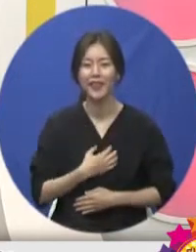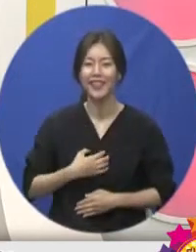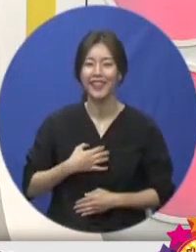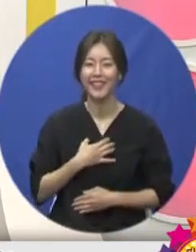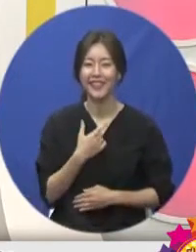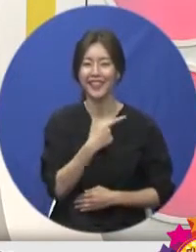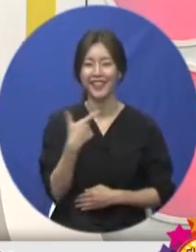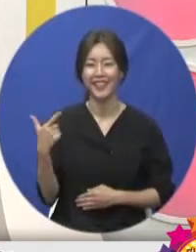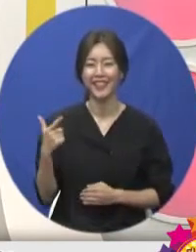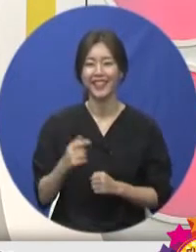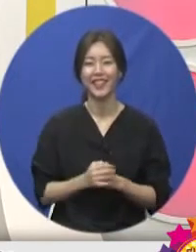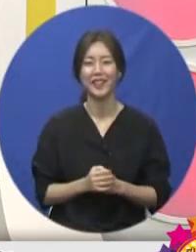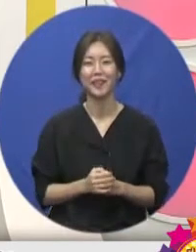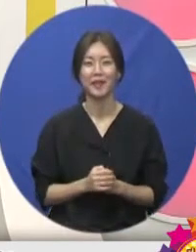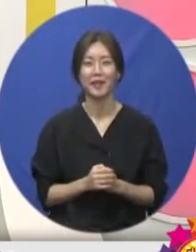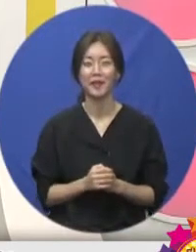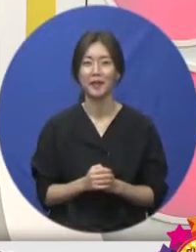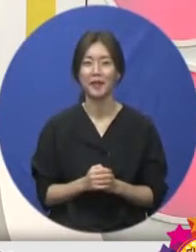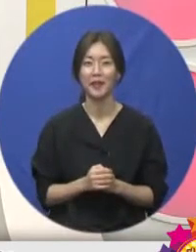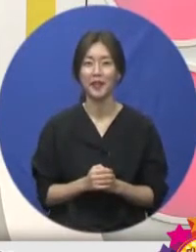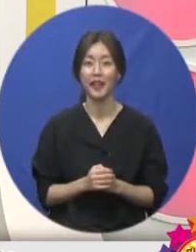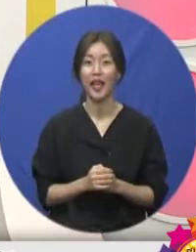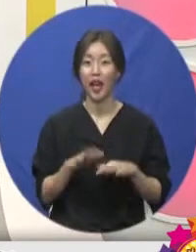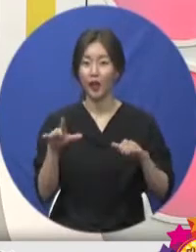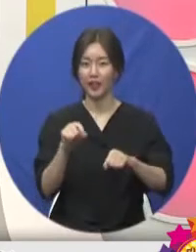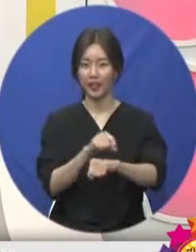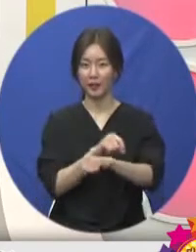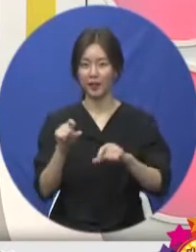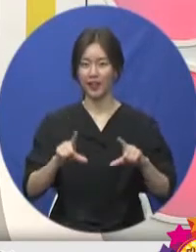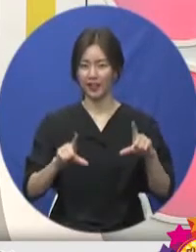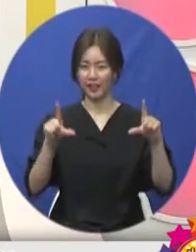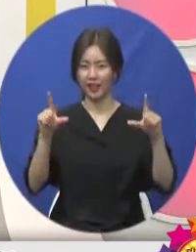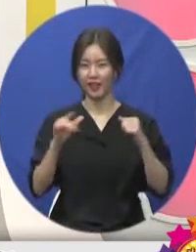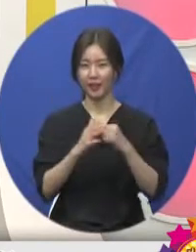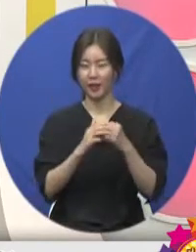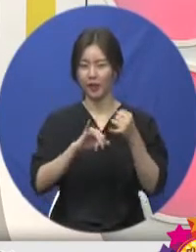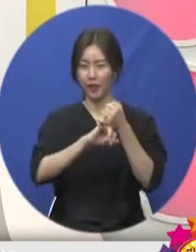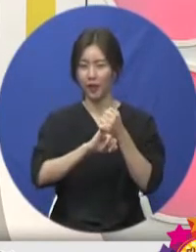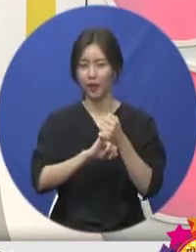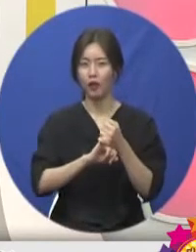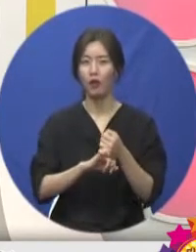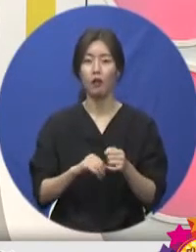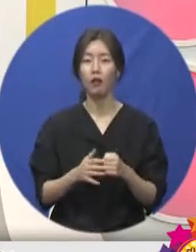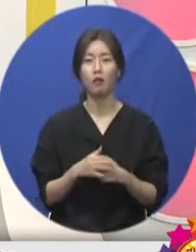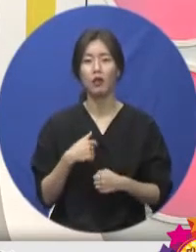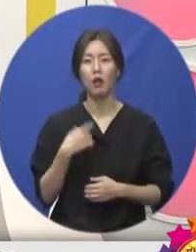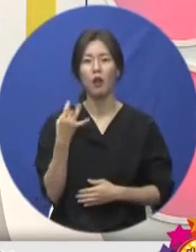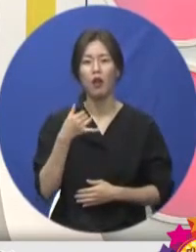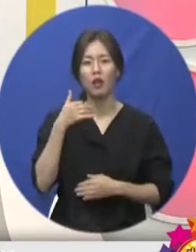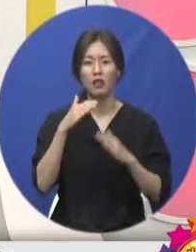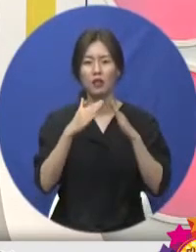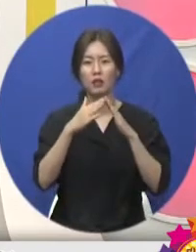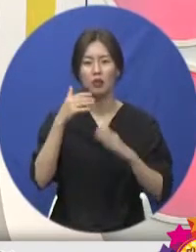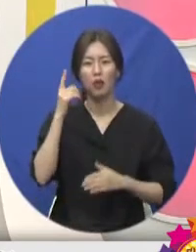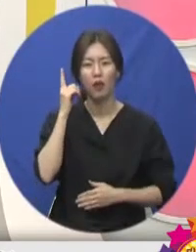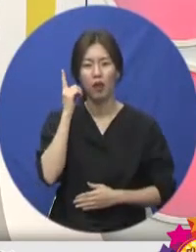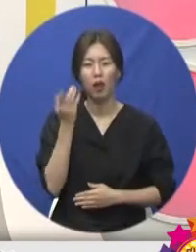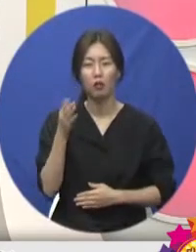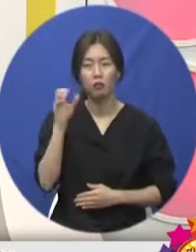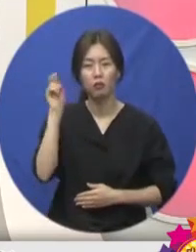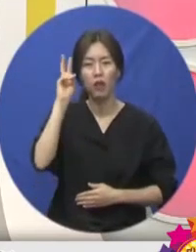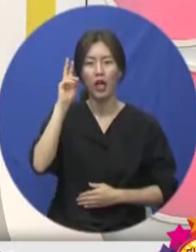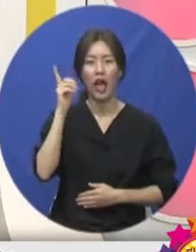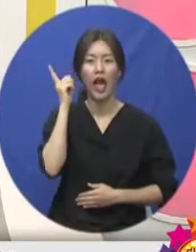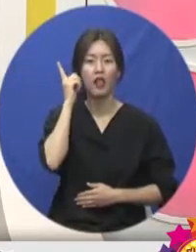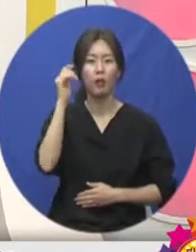놀랐습니다, 우리가요. 아. 오늘 특별한 예, 날인데. 예. 예, 원래 유선으로 하기로 했는데 핸드폰으로 왔어요, 이게.